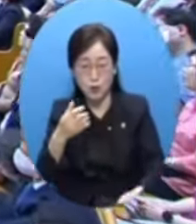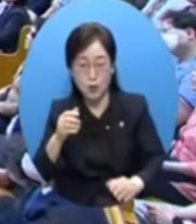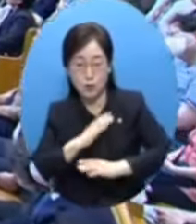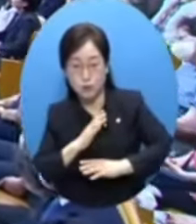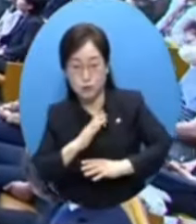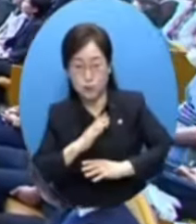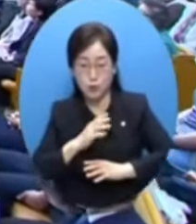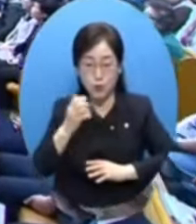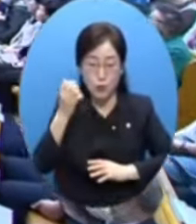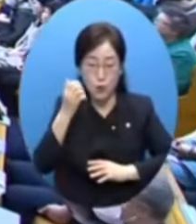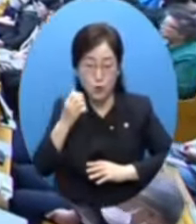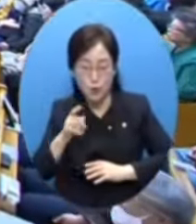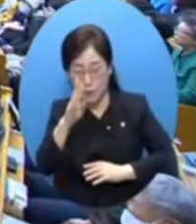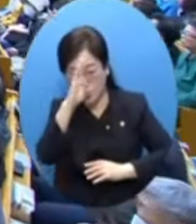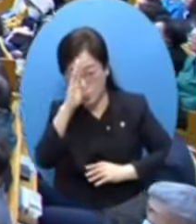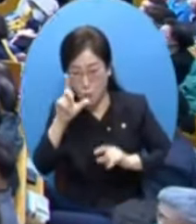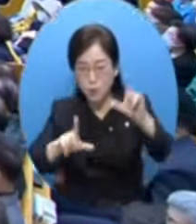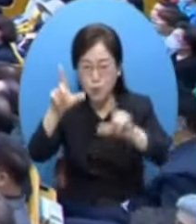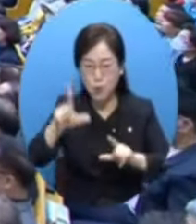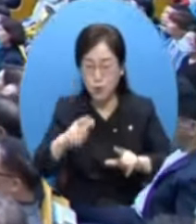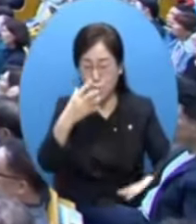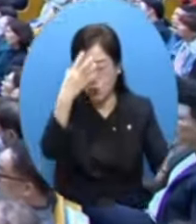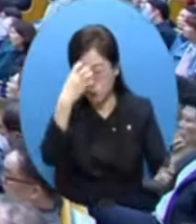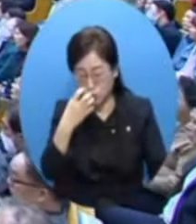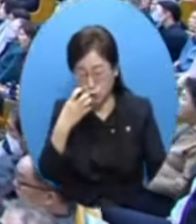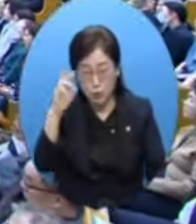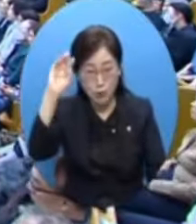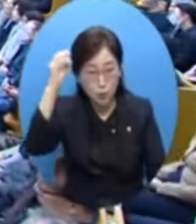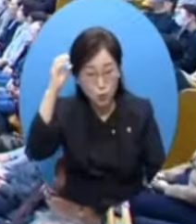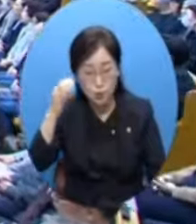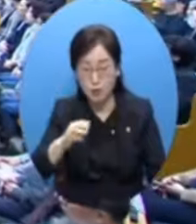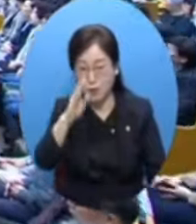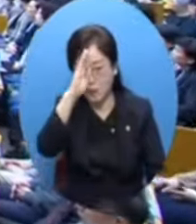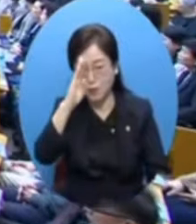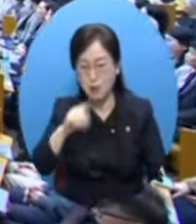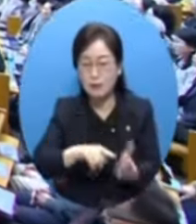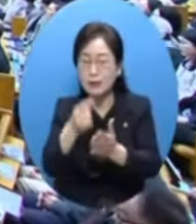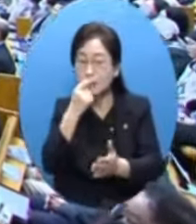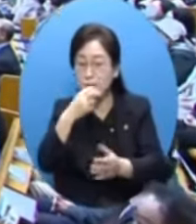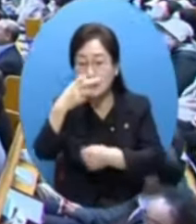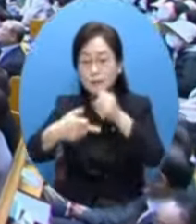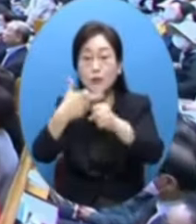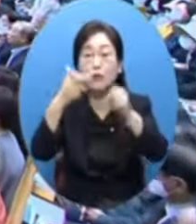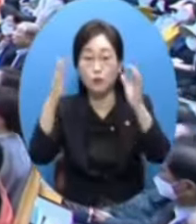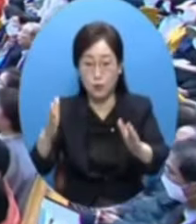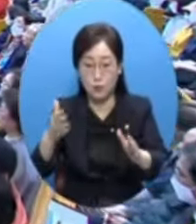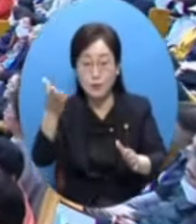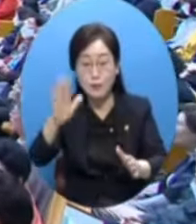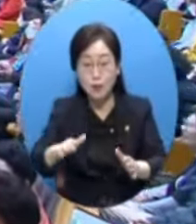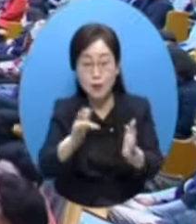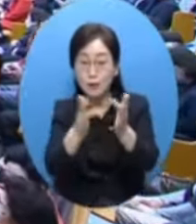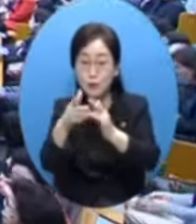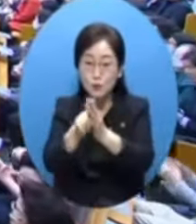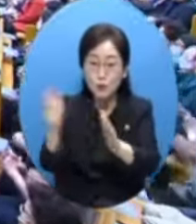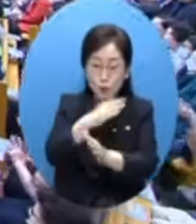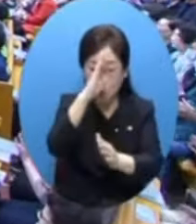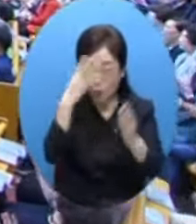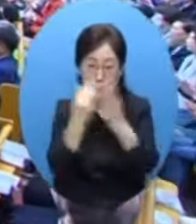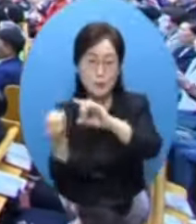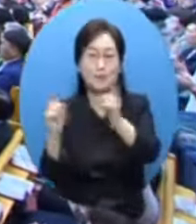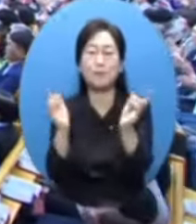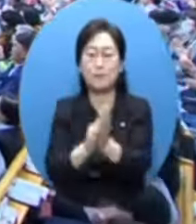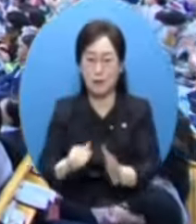불면증으로 17년 동안 정신과 약을 먹고 있던 동생이 예수 믿고 나서 병에서 노예함을 받았습니다. 완전히 고침받았습니다.